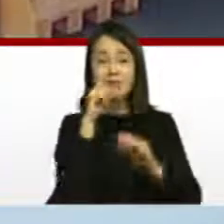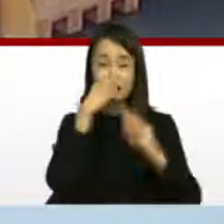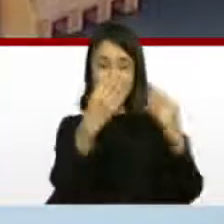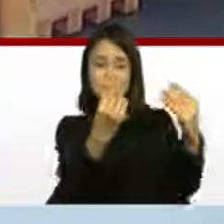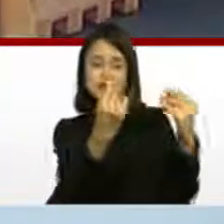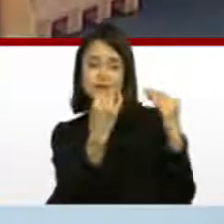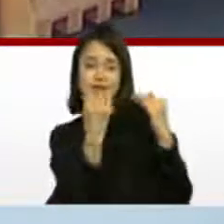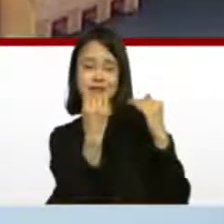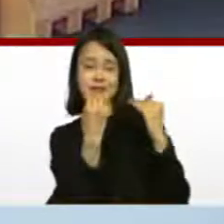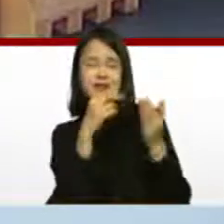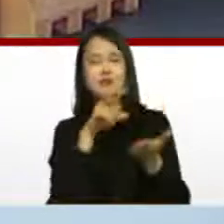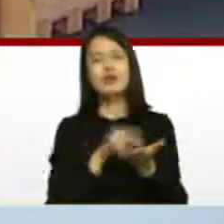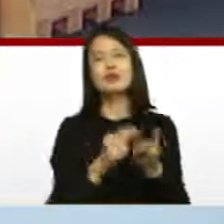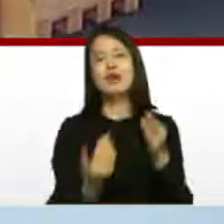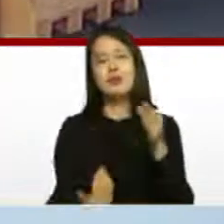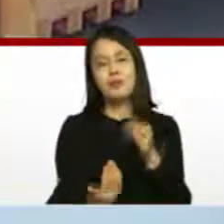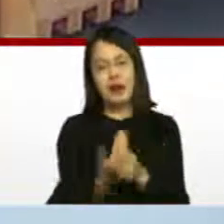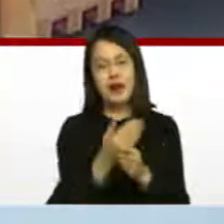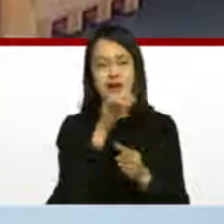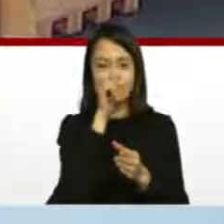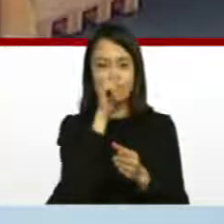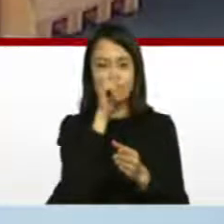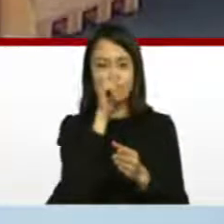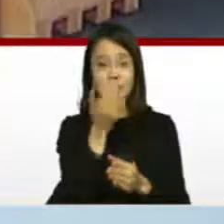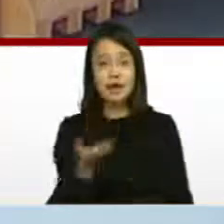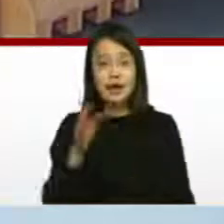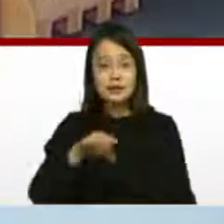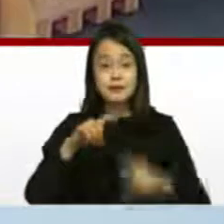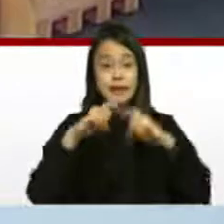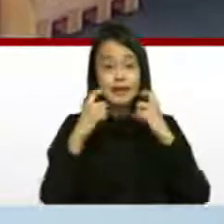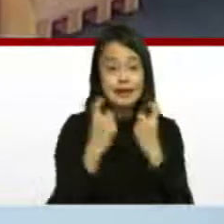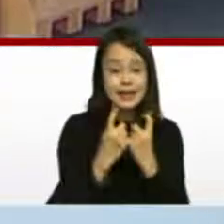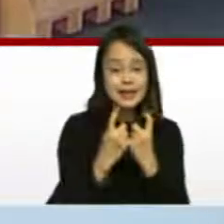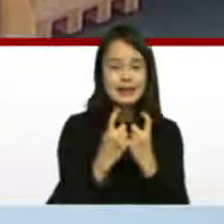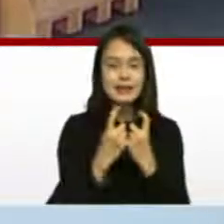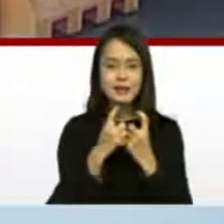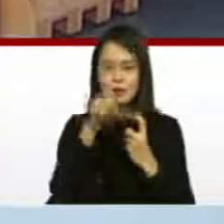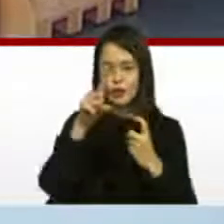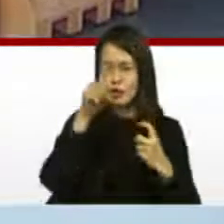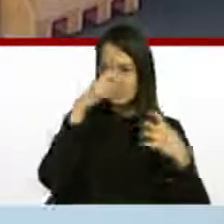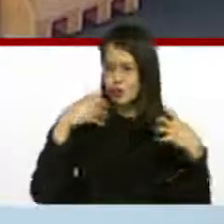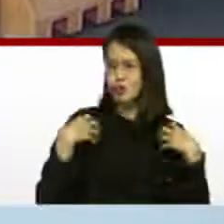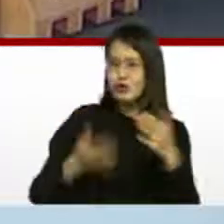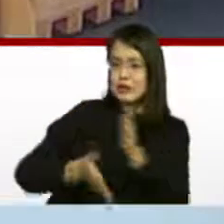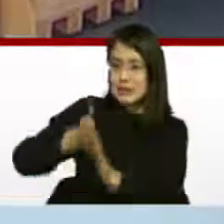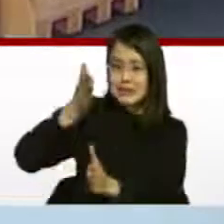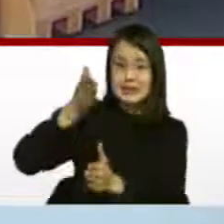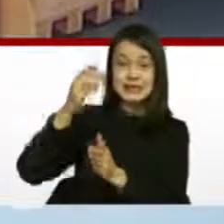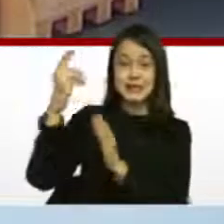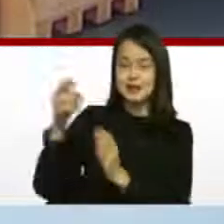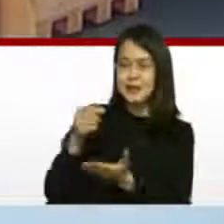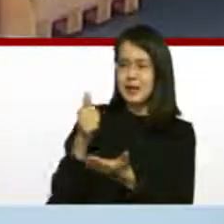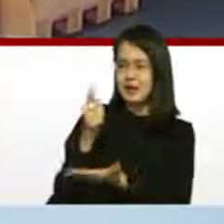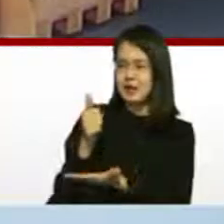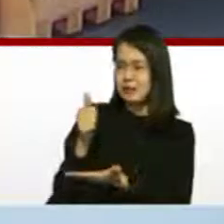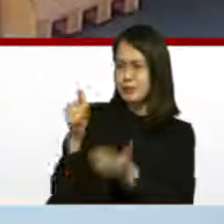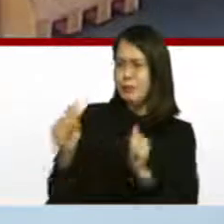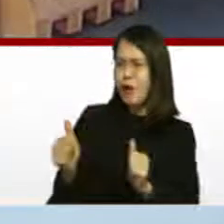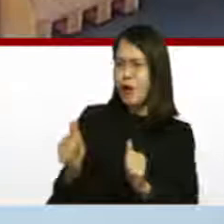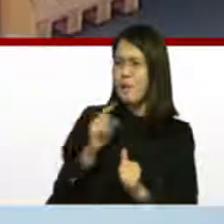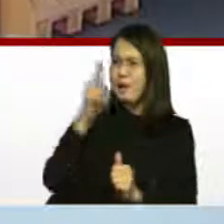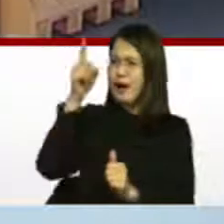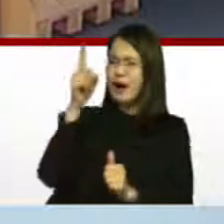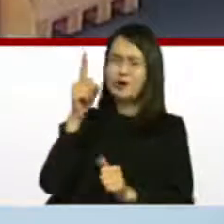또 민원인 개인이 시공사를 상대하기 어려운 부분이 있어서 많은 갈등이 벌어지고 있습니다 중구